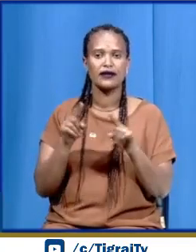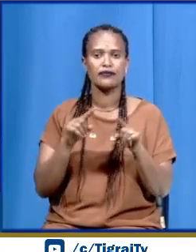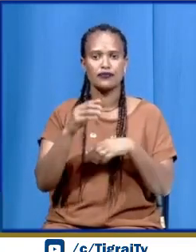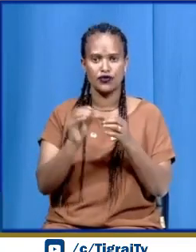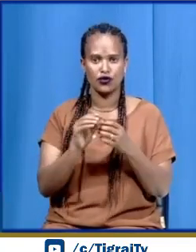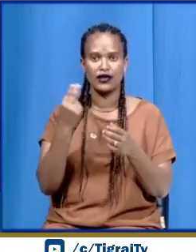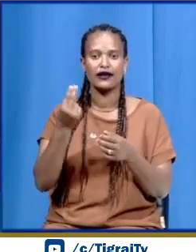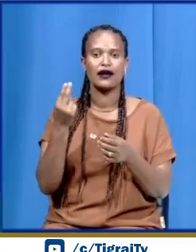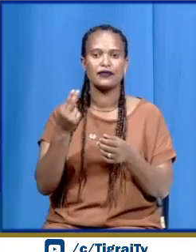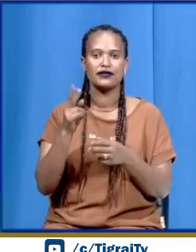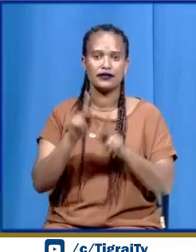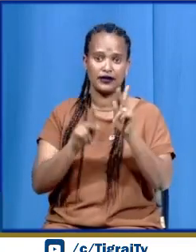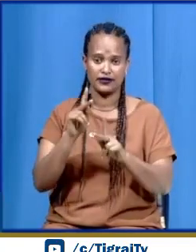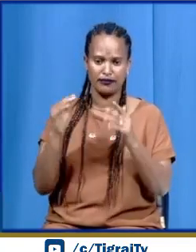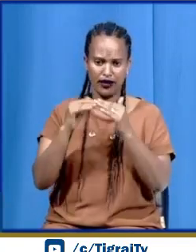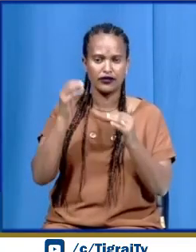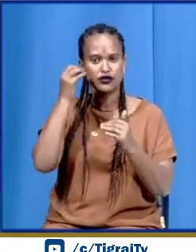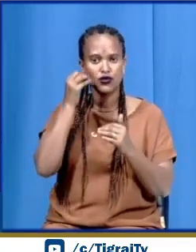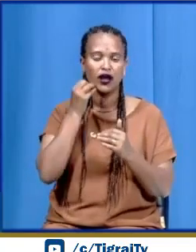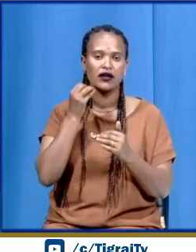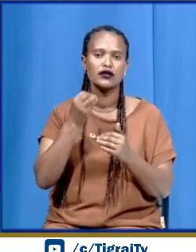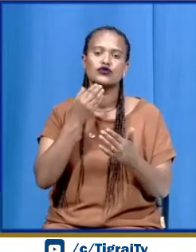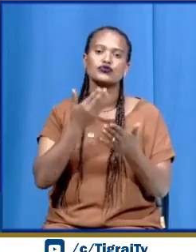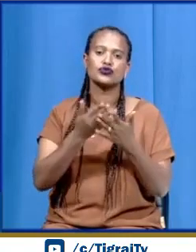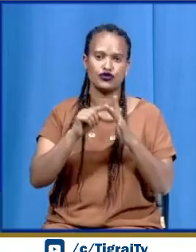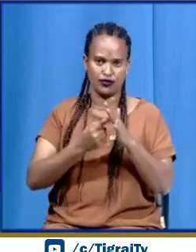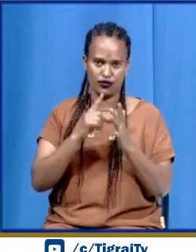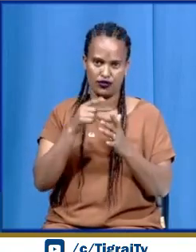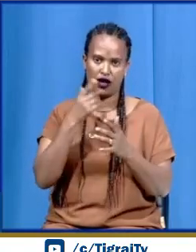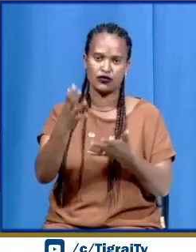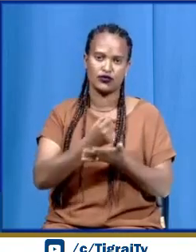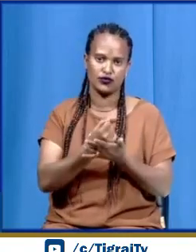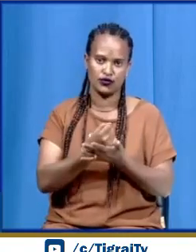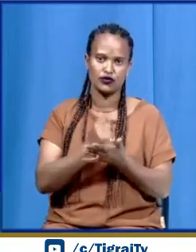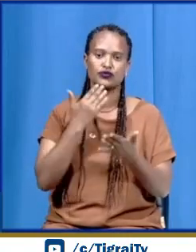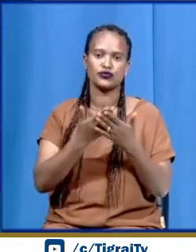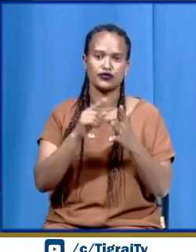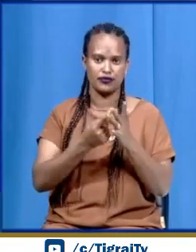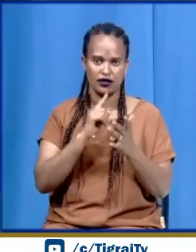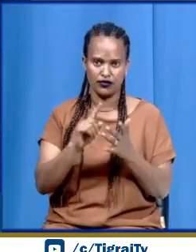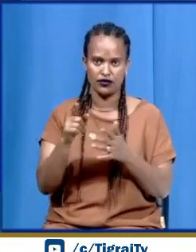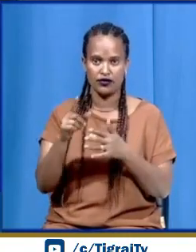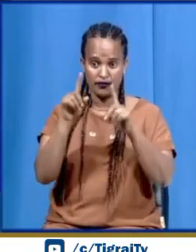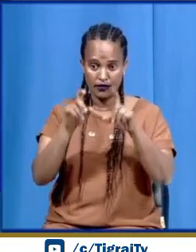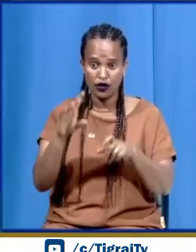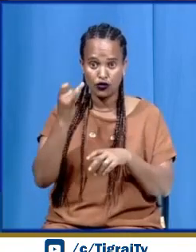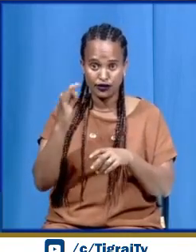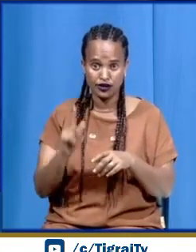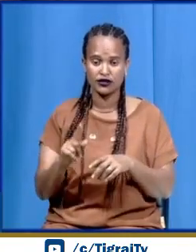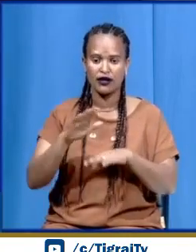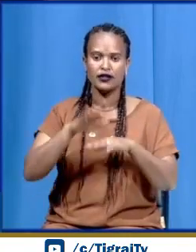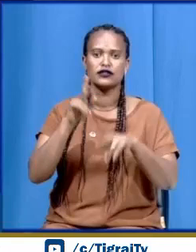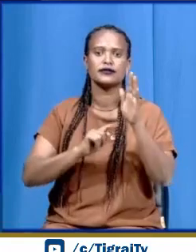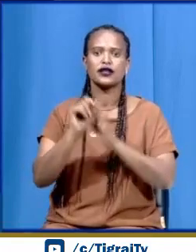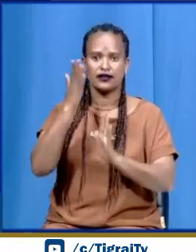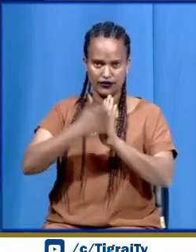ቢሮ ተጠቃምነት ሕብረተሰብን ማዕርነት ፆታን ፅቡቅ ጅማሮ ኢልና ኢና ንወስዶ ፅቡቅ ጅማሮ እቲ መርማሪ ኮሚሽን ኣብ ልዕሊ ህዝቢ